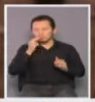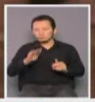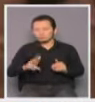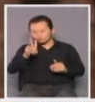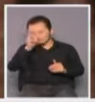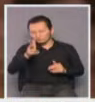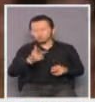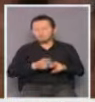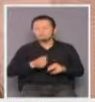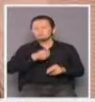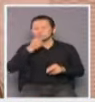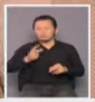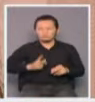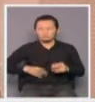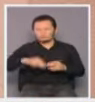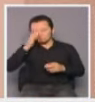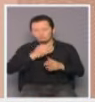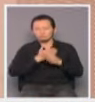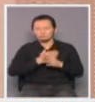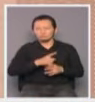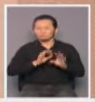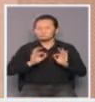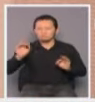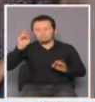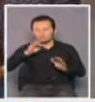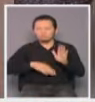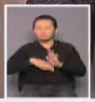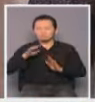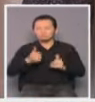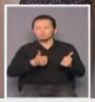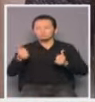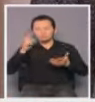года. Старшие дочери помогают отцу, они отличницы учебы и уже